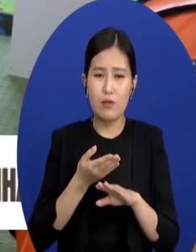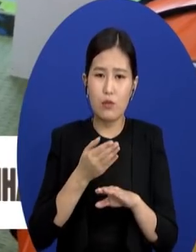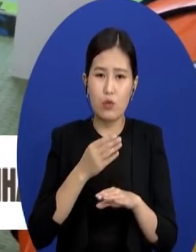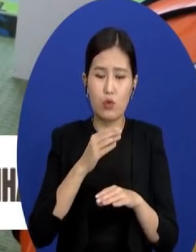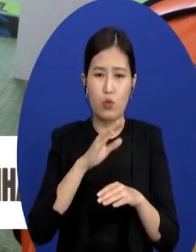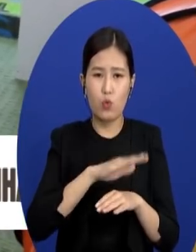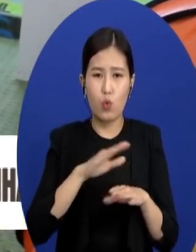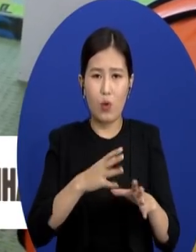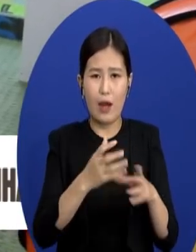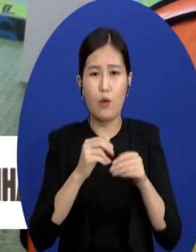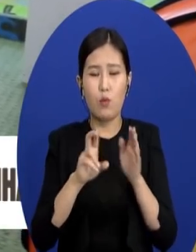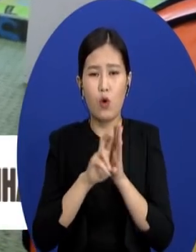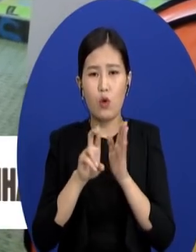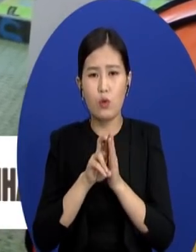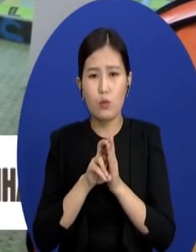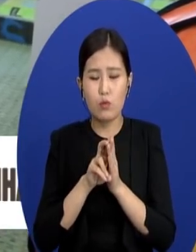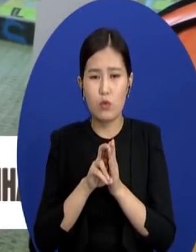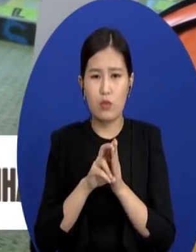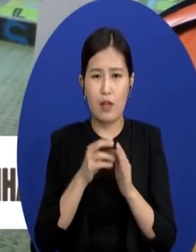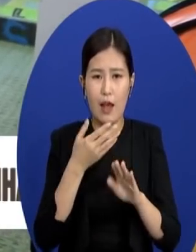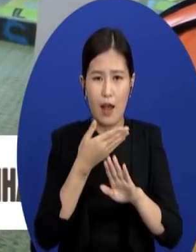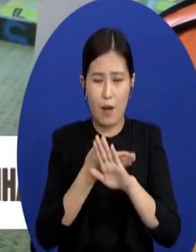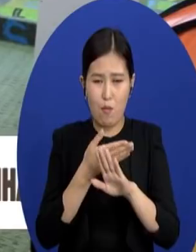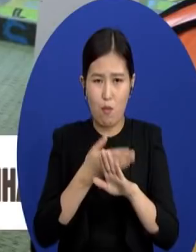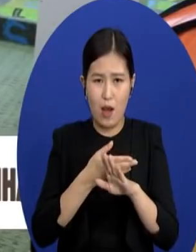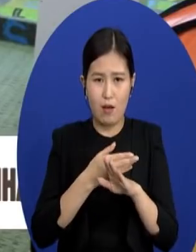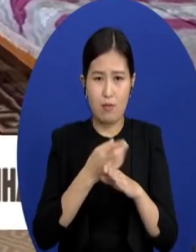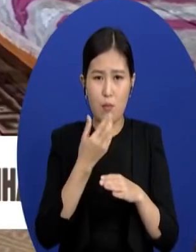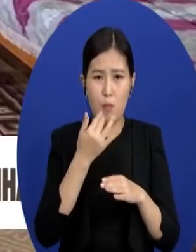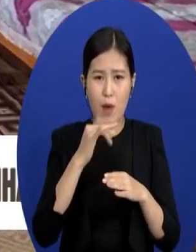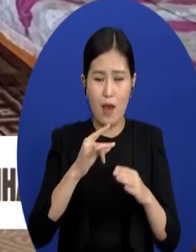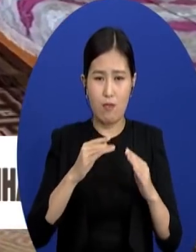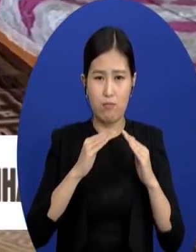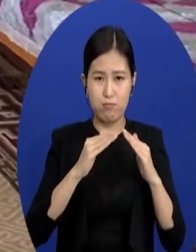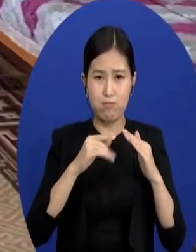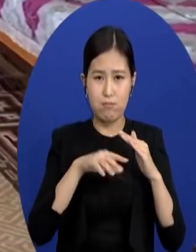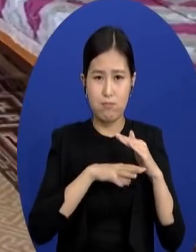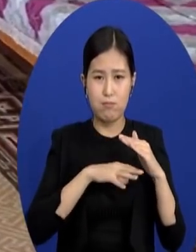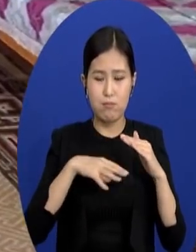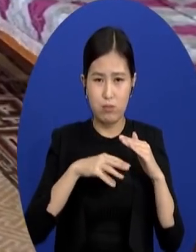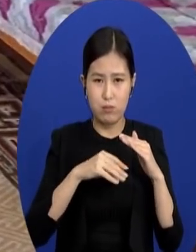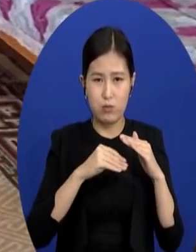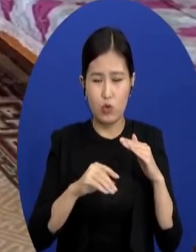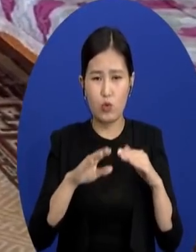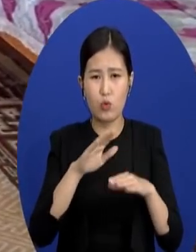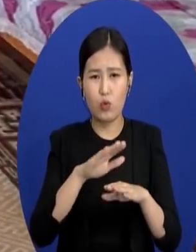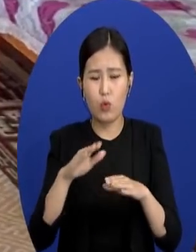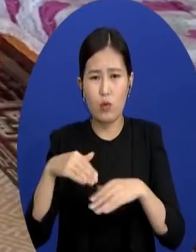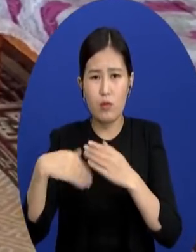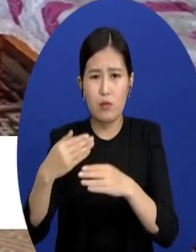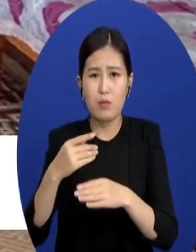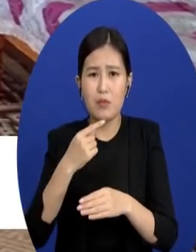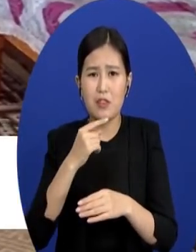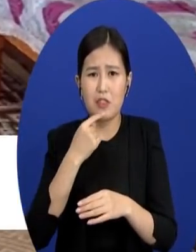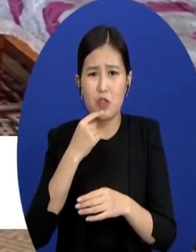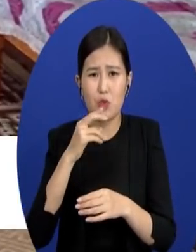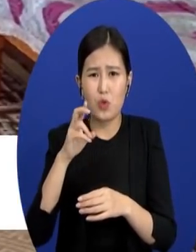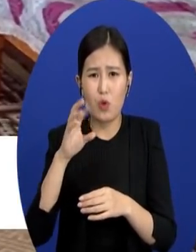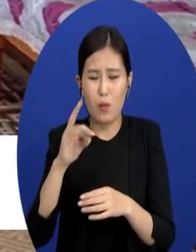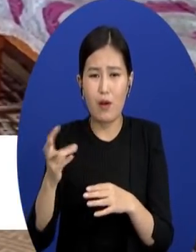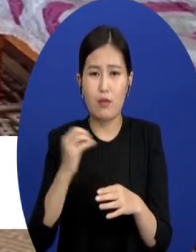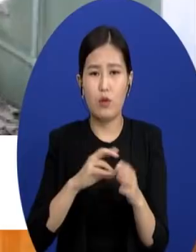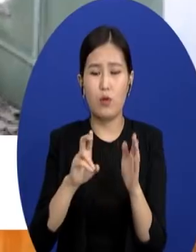төр хамгаалах байр байдаг. Цар тахалд улам цар хүрээгээ тэлбэл хүүхдүүд хэцүү нөхцөл байдалд орох тухай хүүхэд хамгааллын ажилтан хэлж